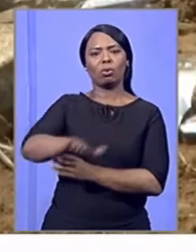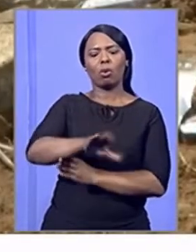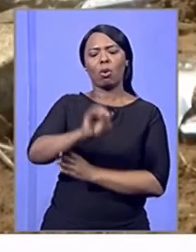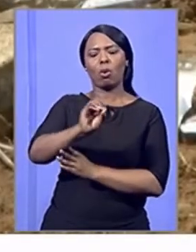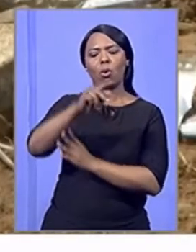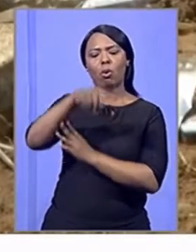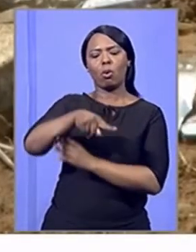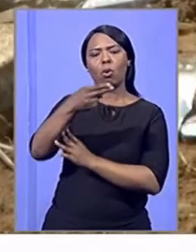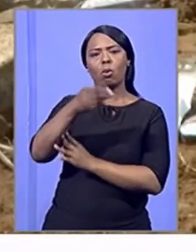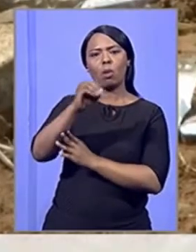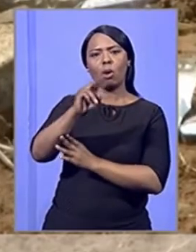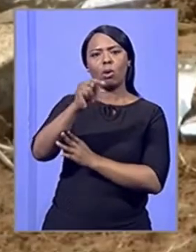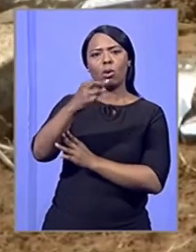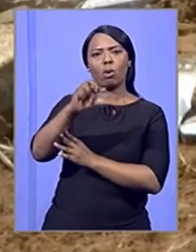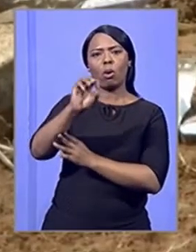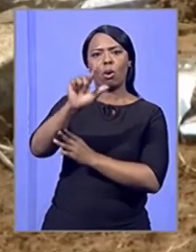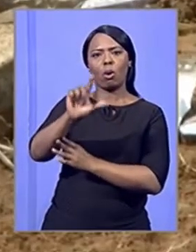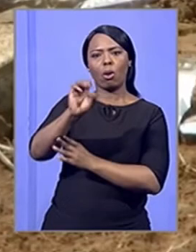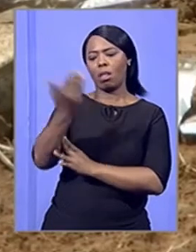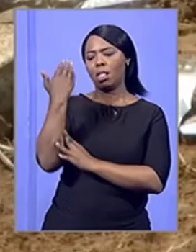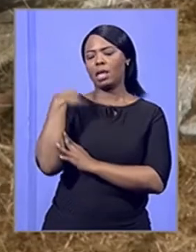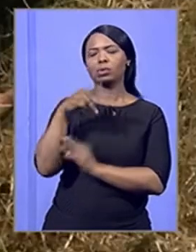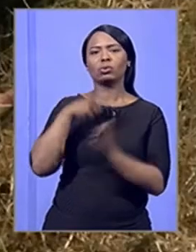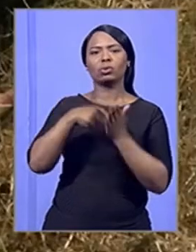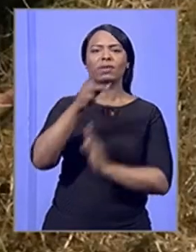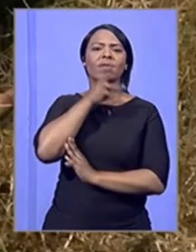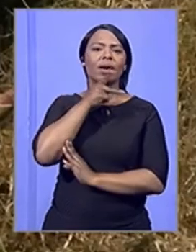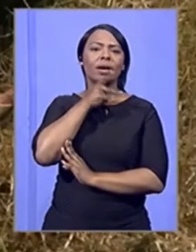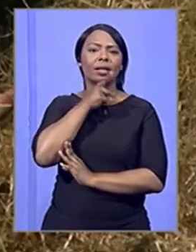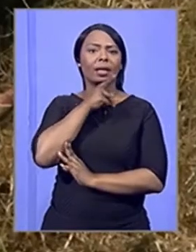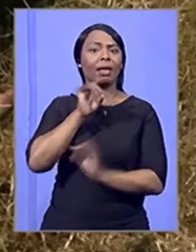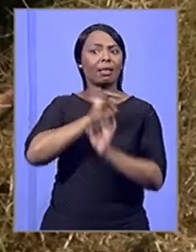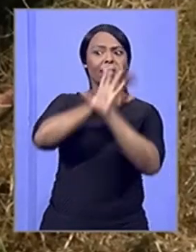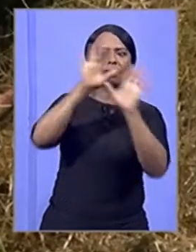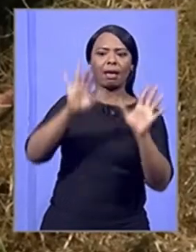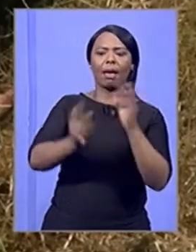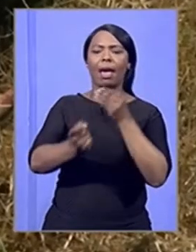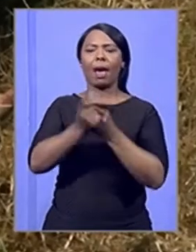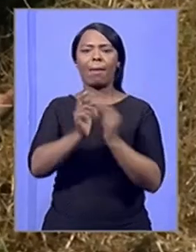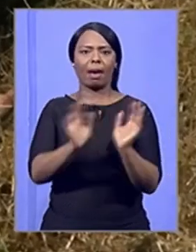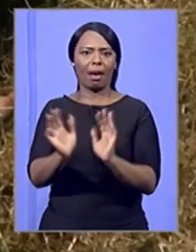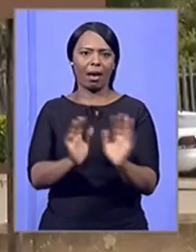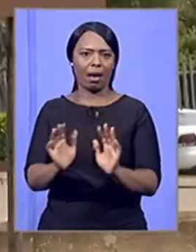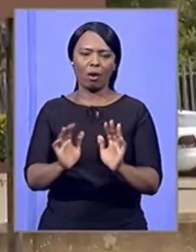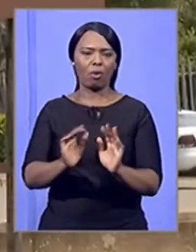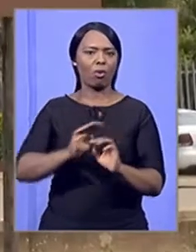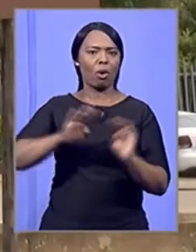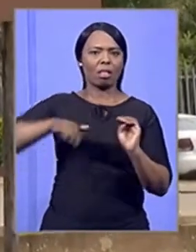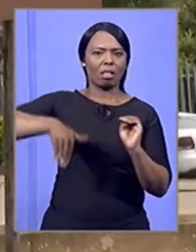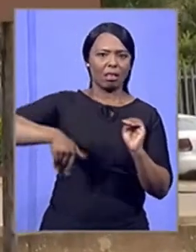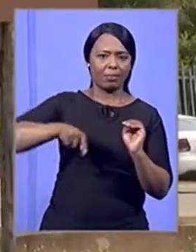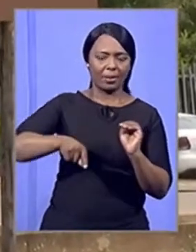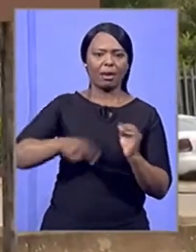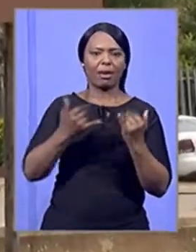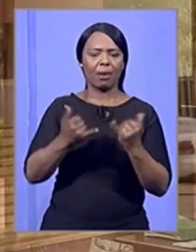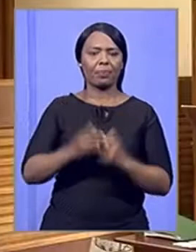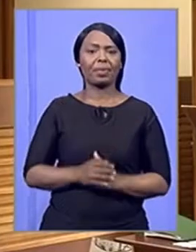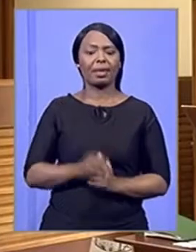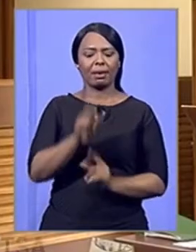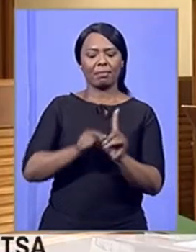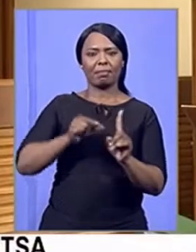ka Labohlano. Dintlha mabapi le kotsi ena di ntse di so hlake jwalo ka ha sepolesa se tswela pele le diphuputso. Sia ya tshwerweng ka Moqebelo